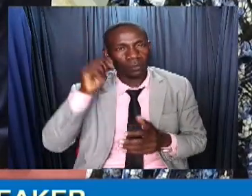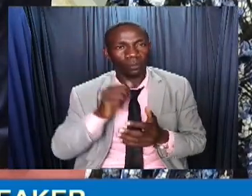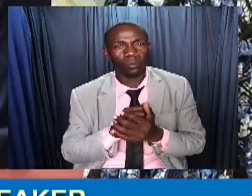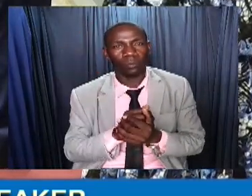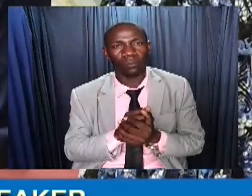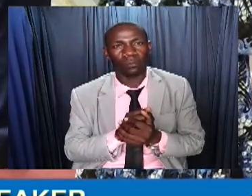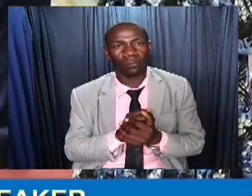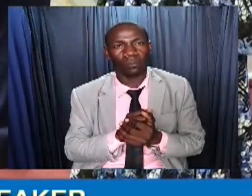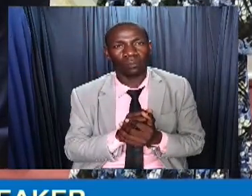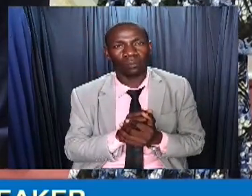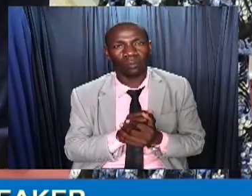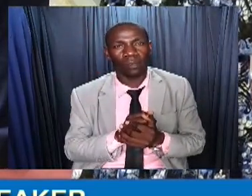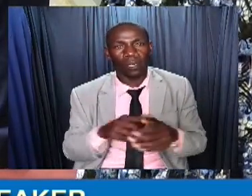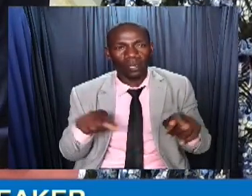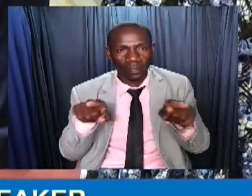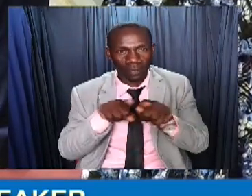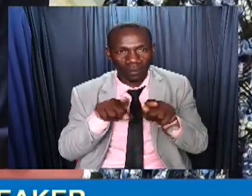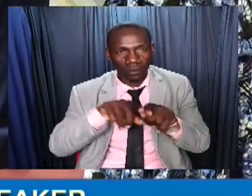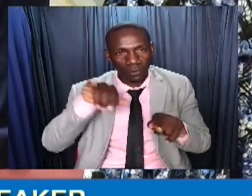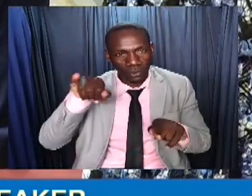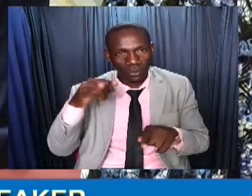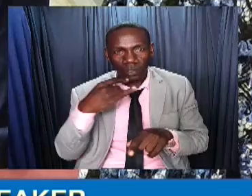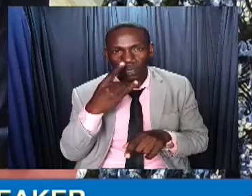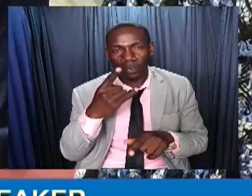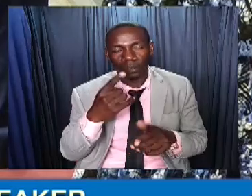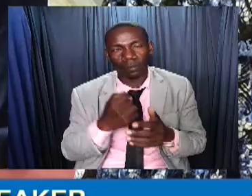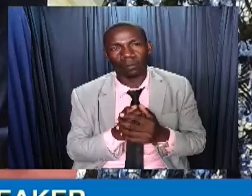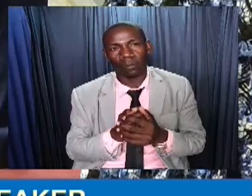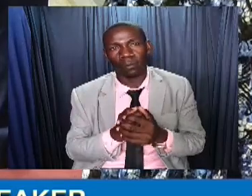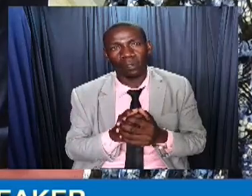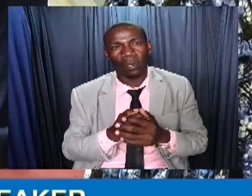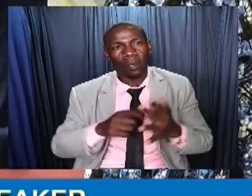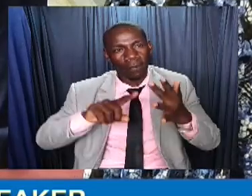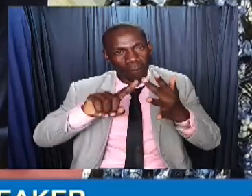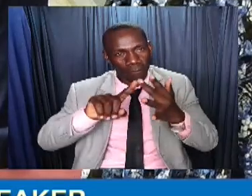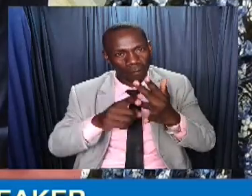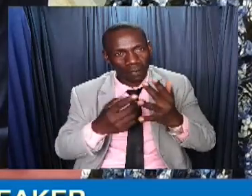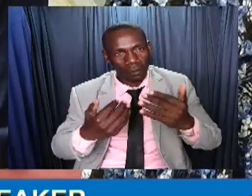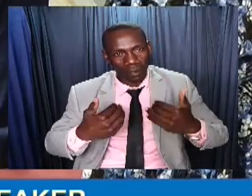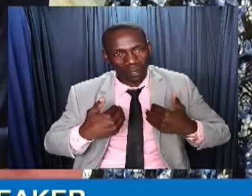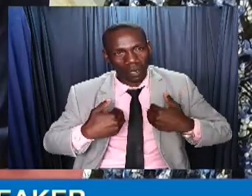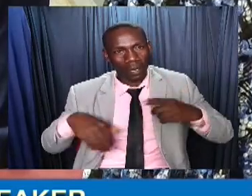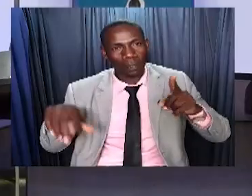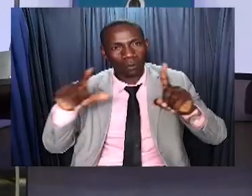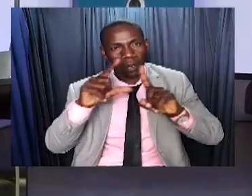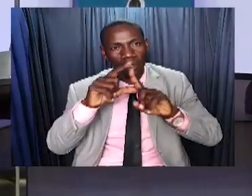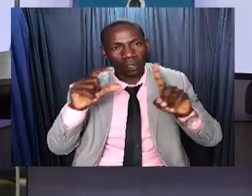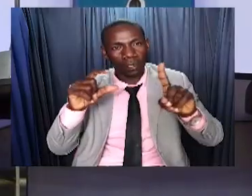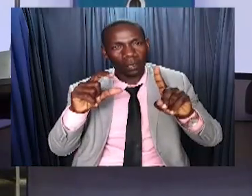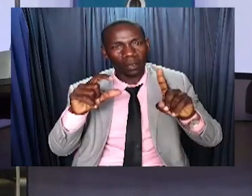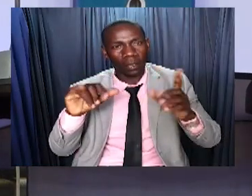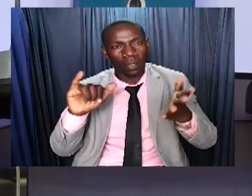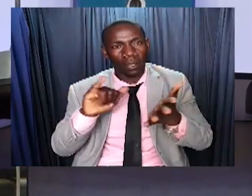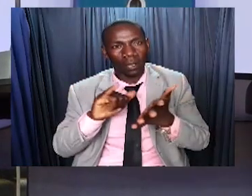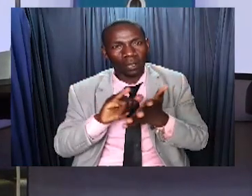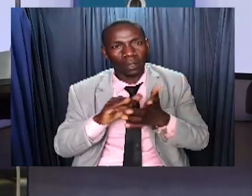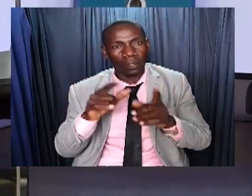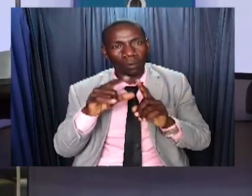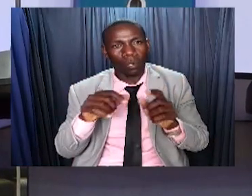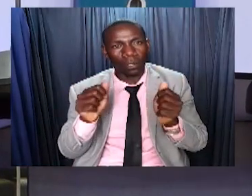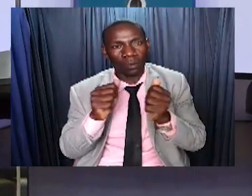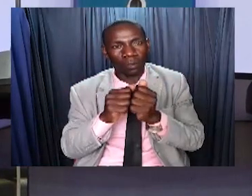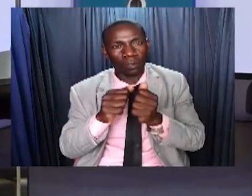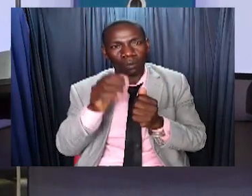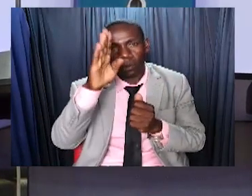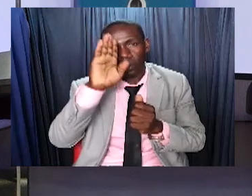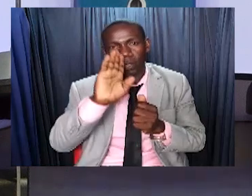devil. Kama vile Johana anasema. Just like John says. Hapo mwanzo kulikuwako neno. In the beginning there was word. Naye neno alikuwako kwa Mungu. And